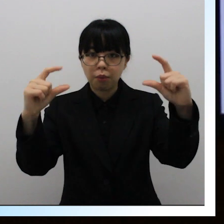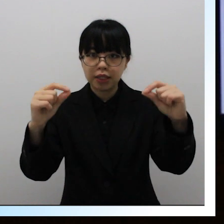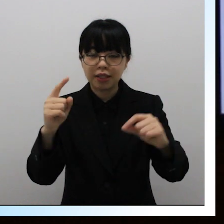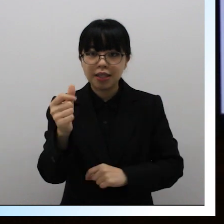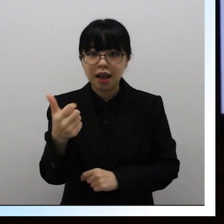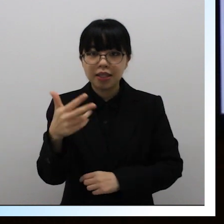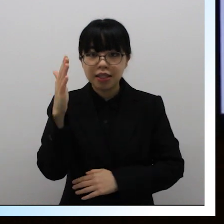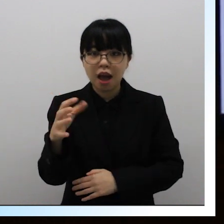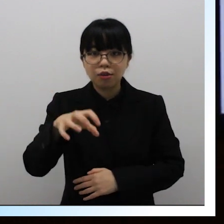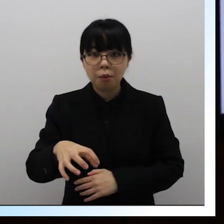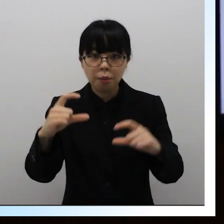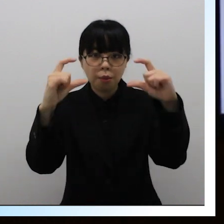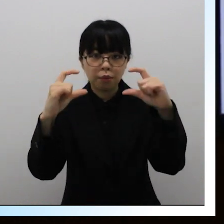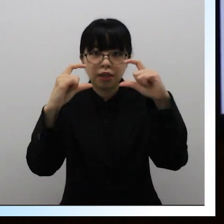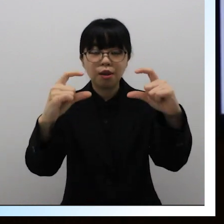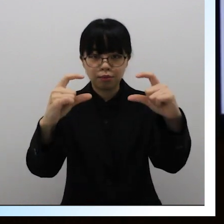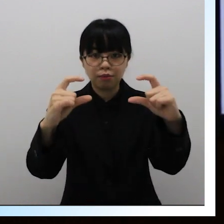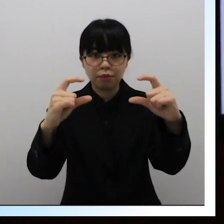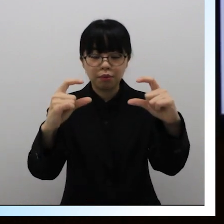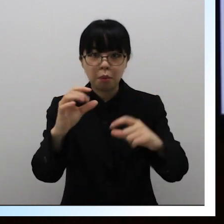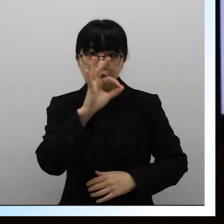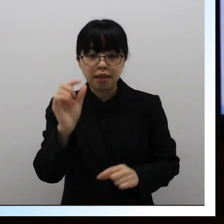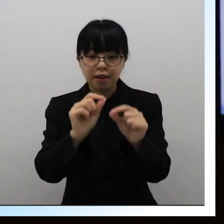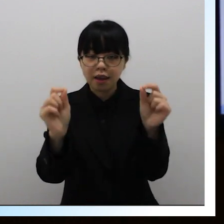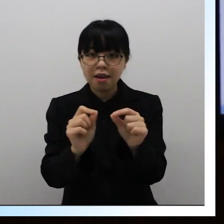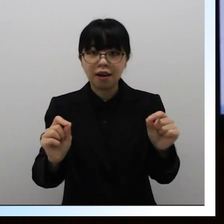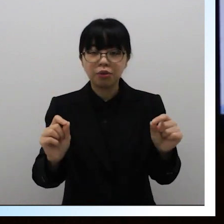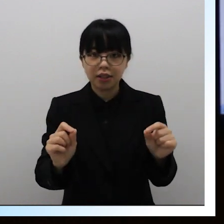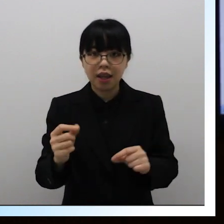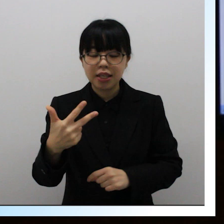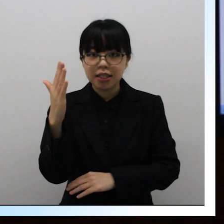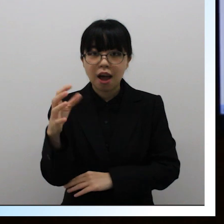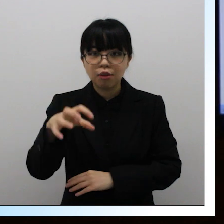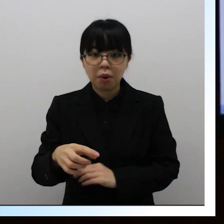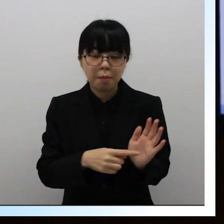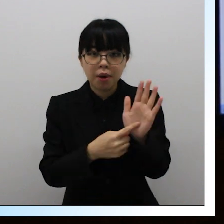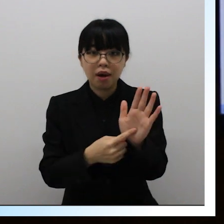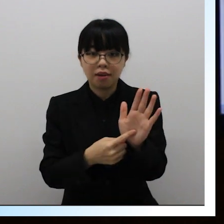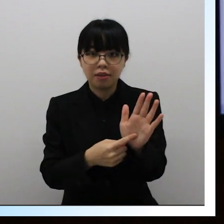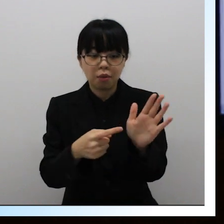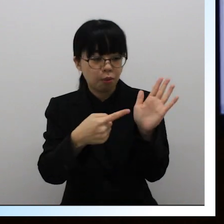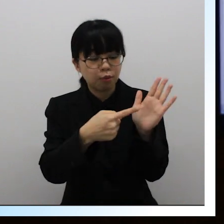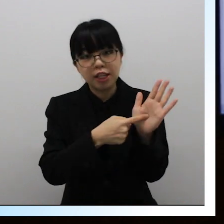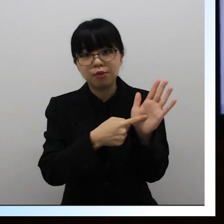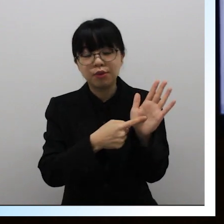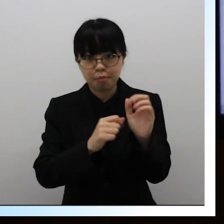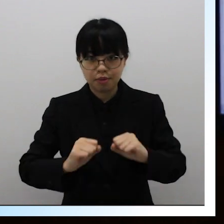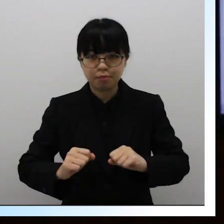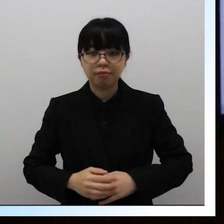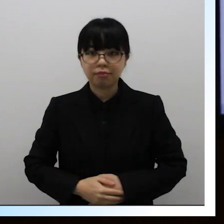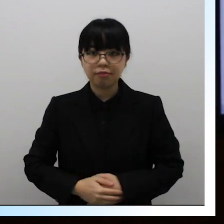し検索すると検索結果として日田市役所が表示されていますのでクリックします。